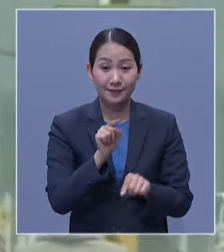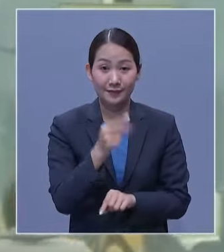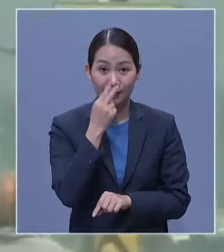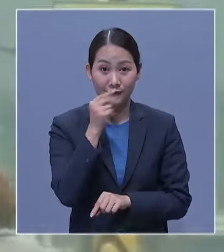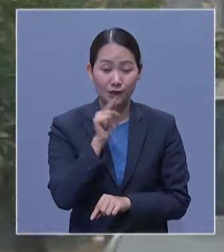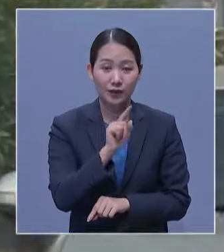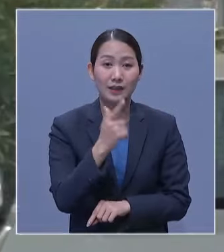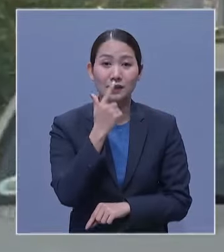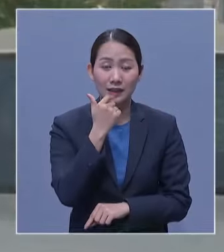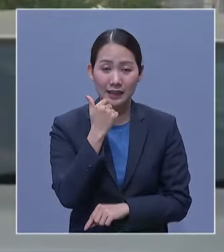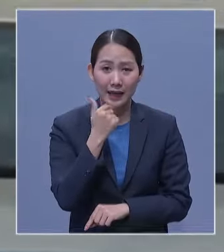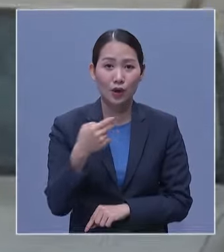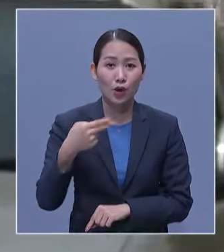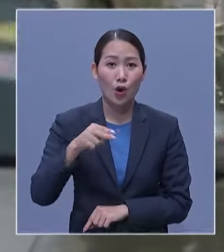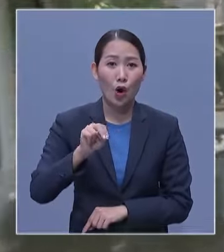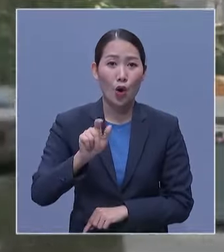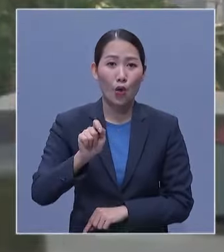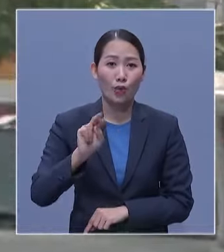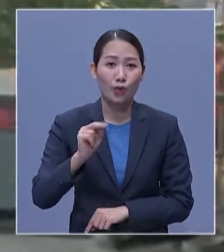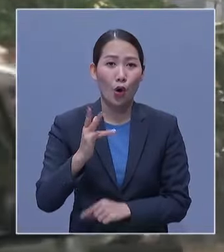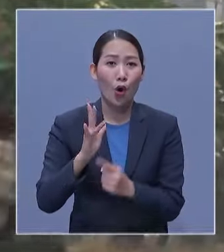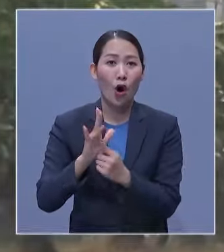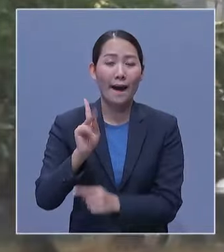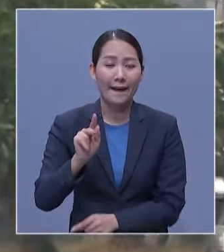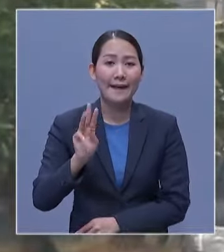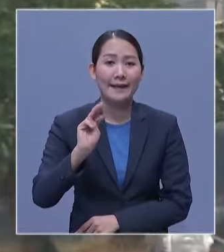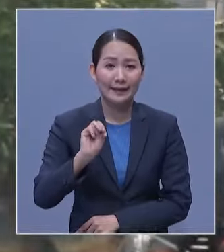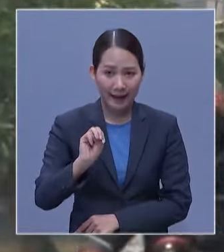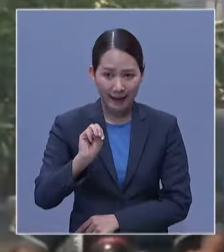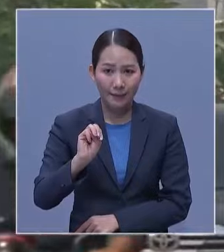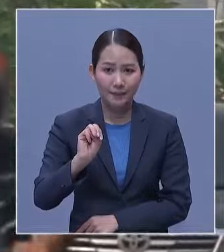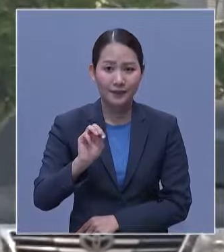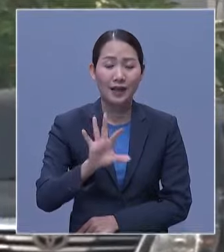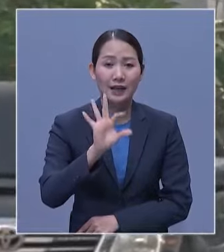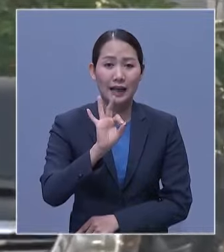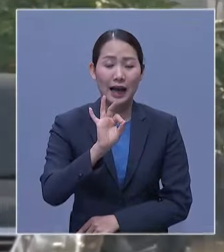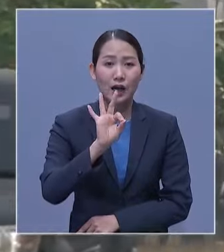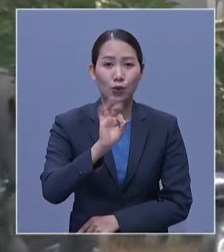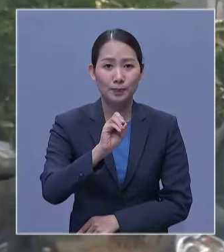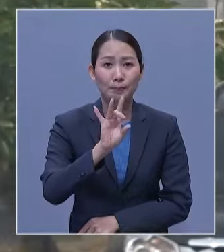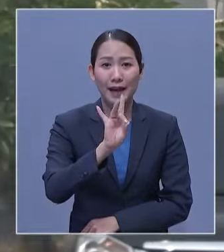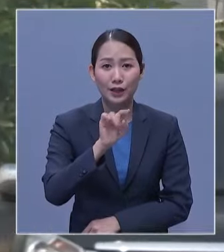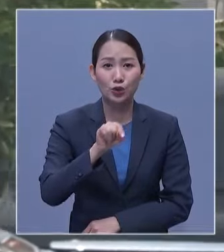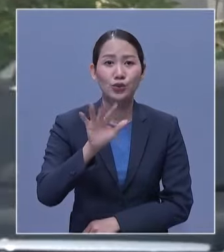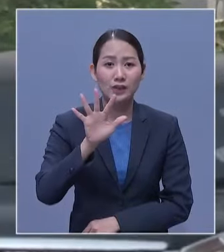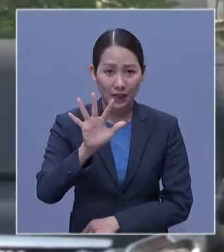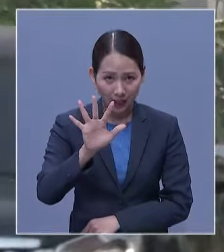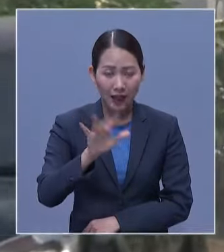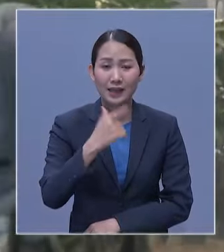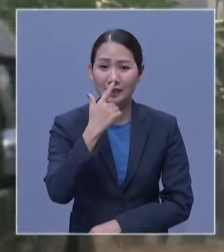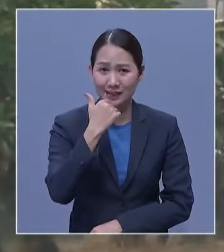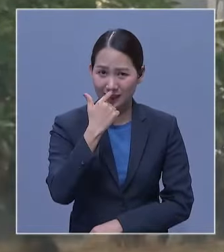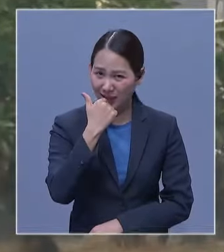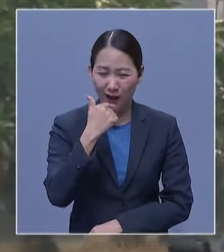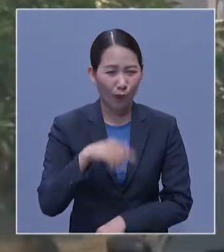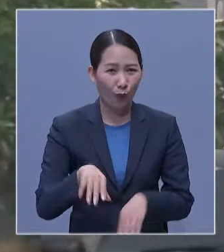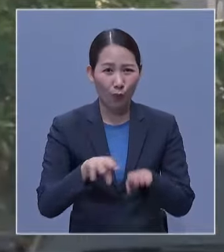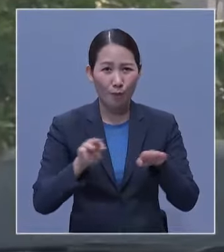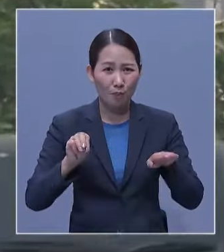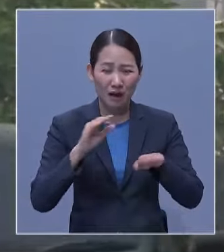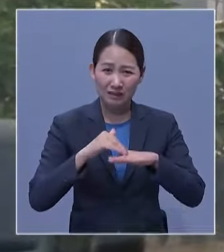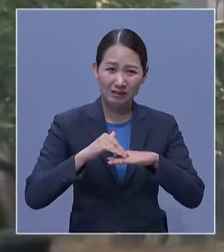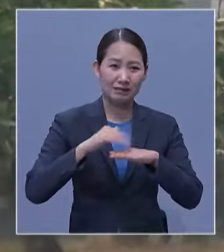98.5ไมโครกรัมต่อลูกบาทเมตรอือแดงอ่ะแดงเือเลยวนี่ก็คือเกินค่ามาตรฐานไปเยอะมากๆนะครับครับเพราะฉะนั้นเรามาดู